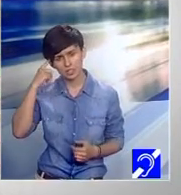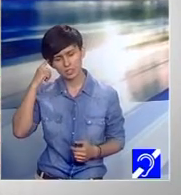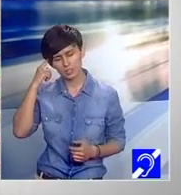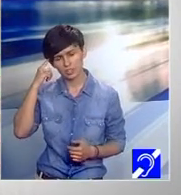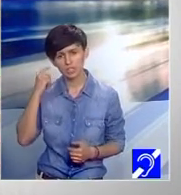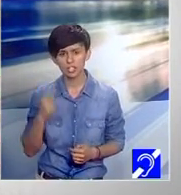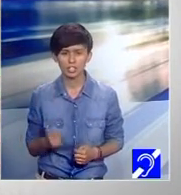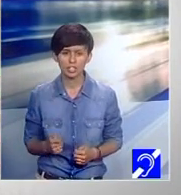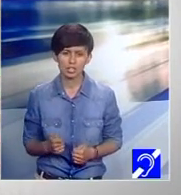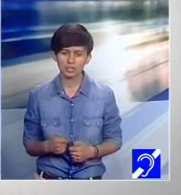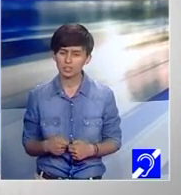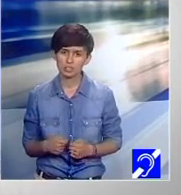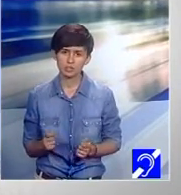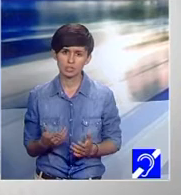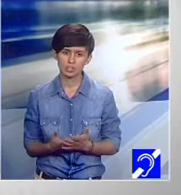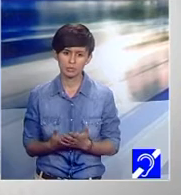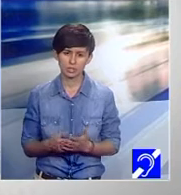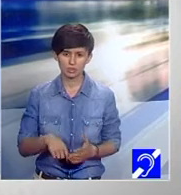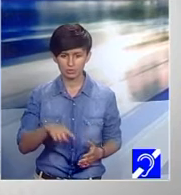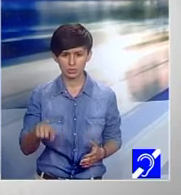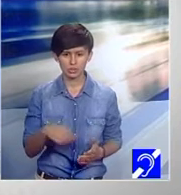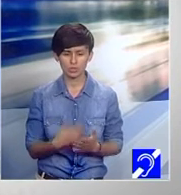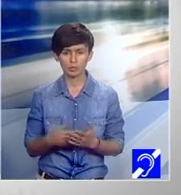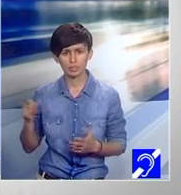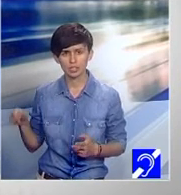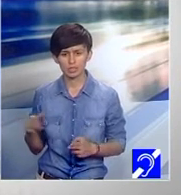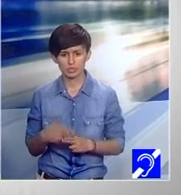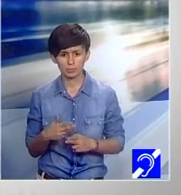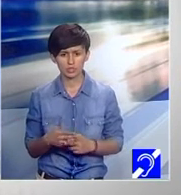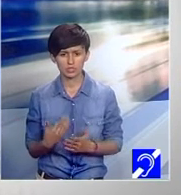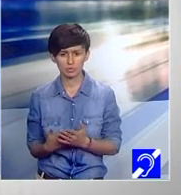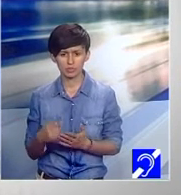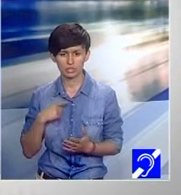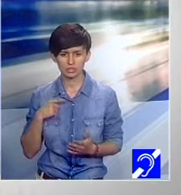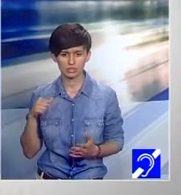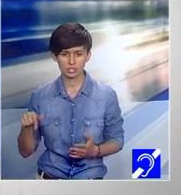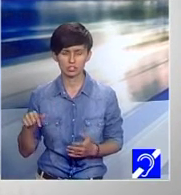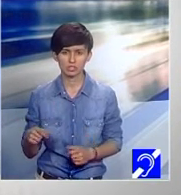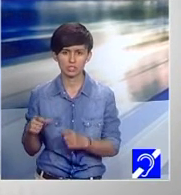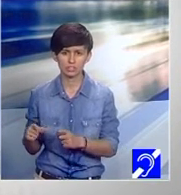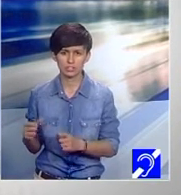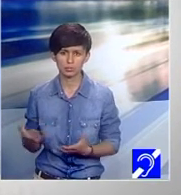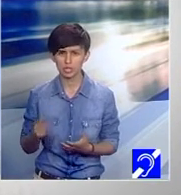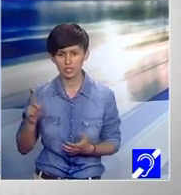lumea. Pentru că sunt aceste reglementări pe care nu știu cine le gândește.